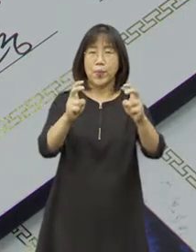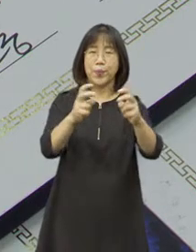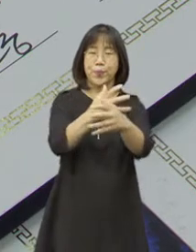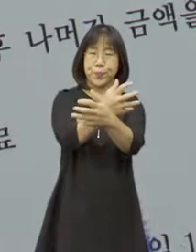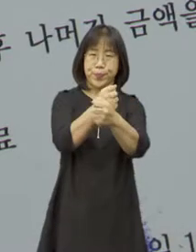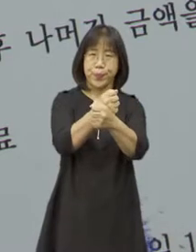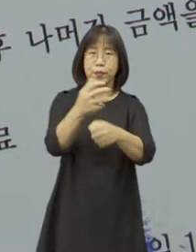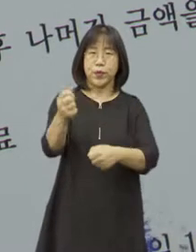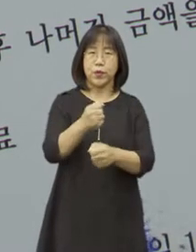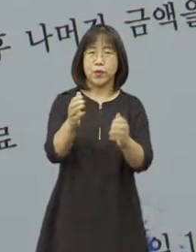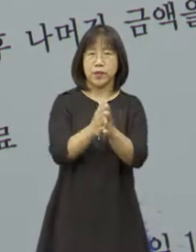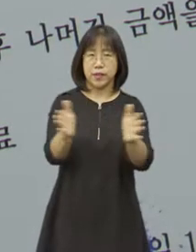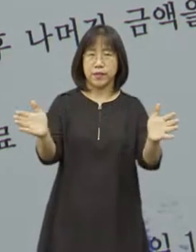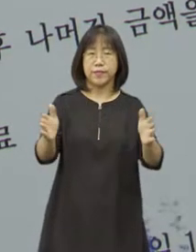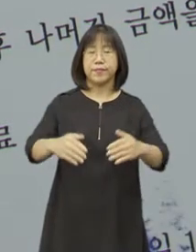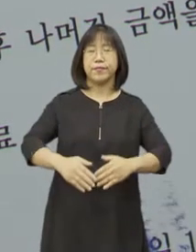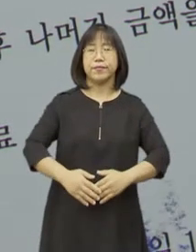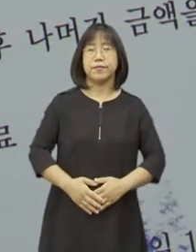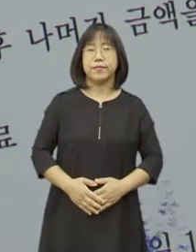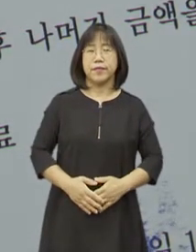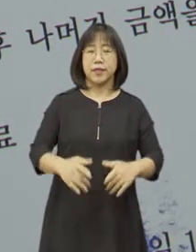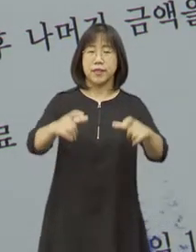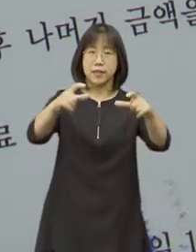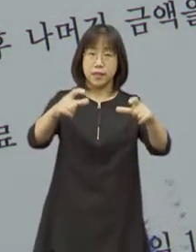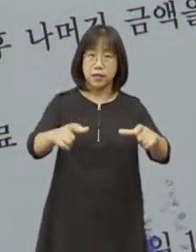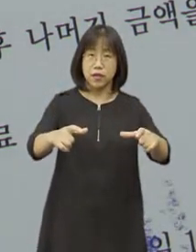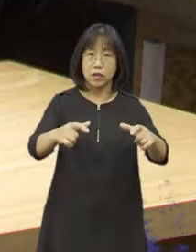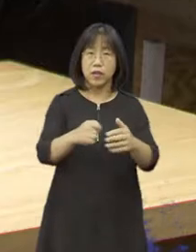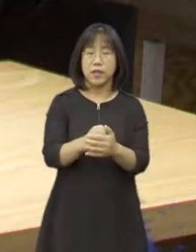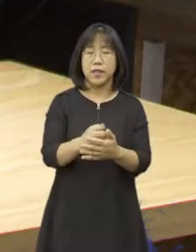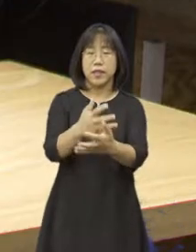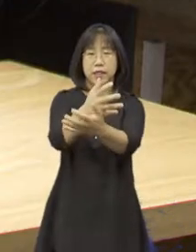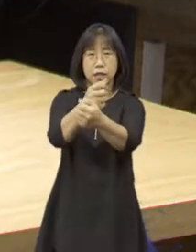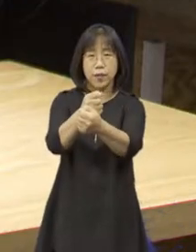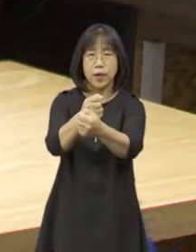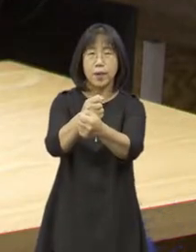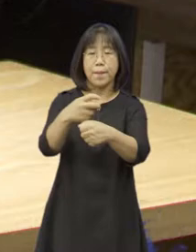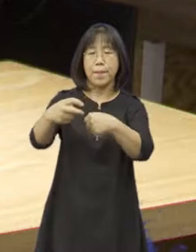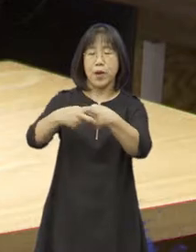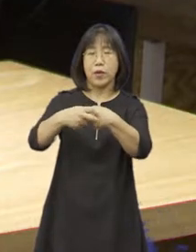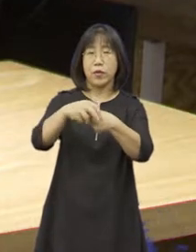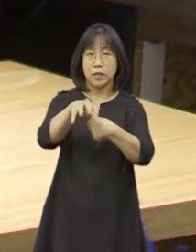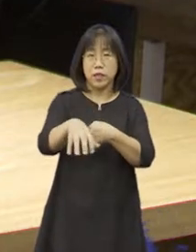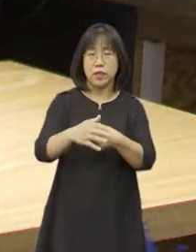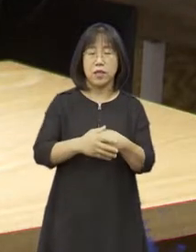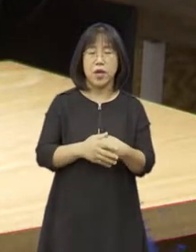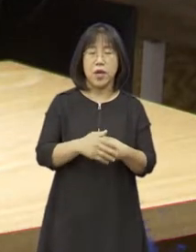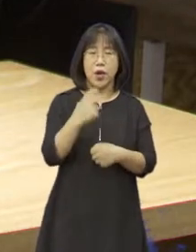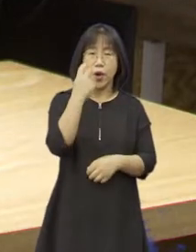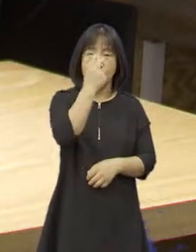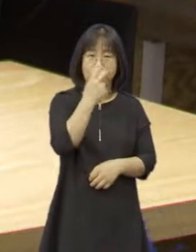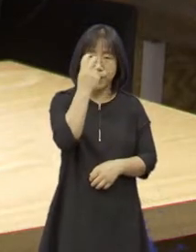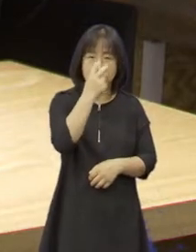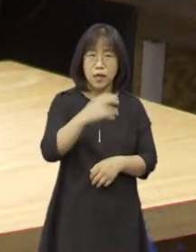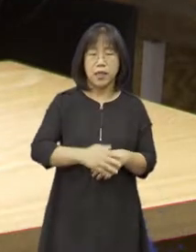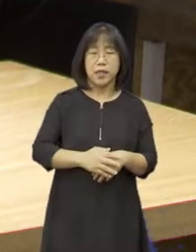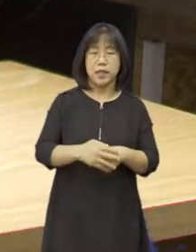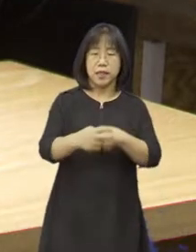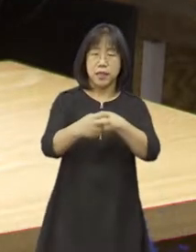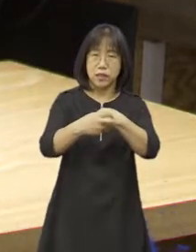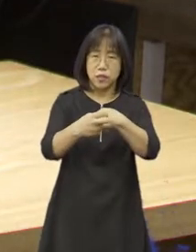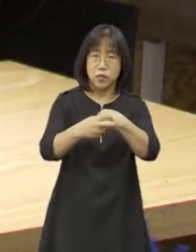위한 의료 울타리를 시작했습니다. 지역 내 협약을 맺은 병원은 검사와 진료 서비스를